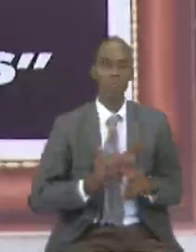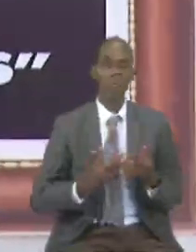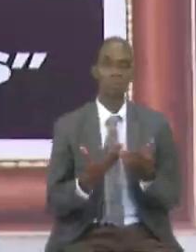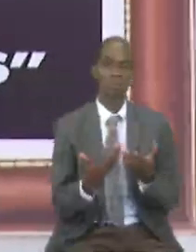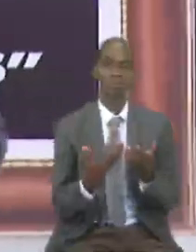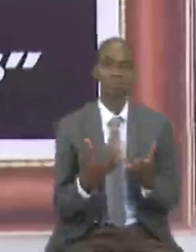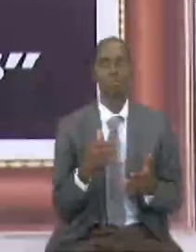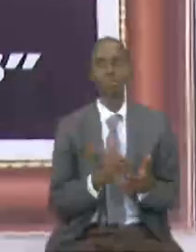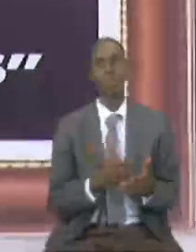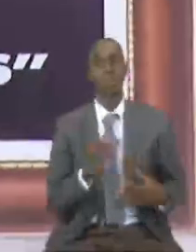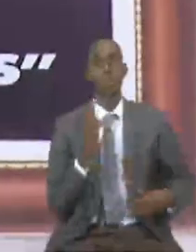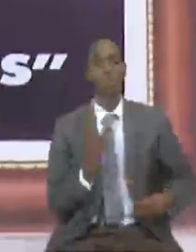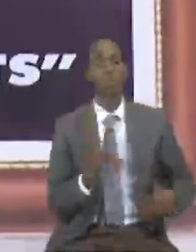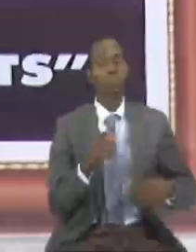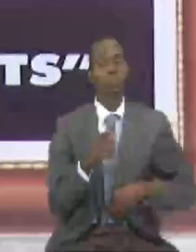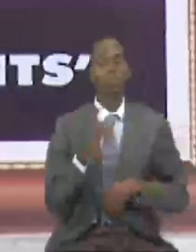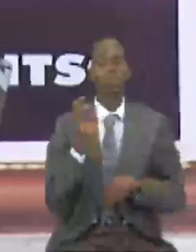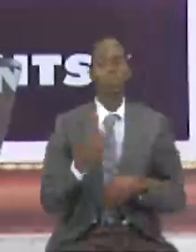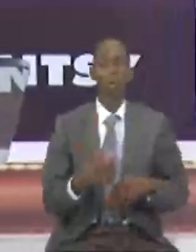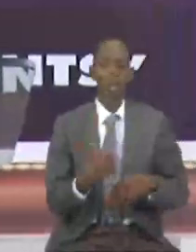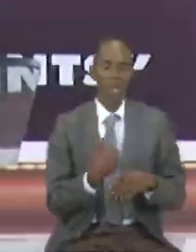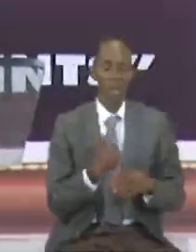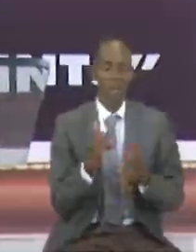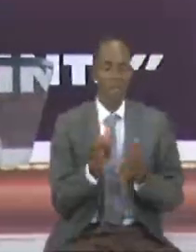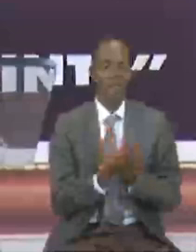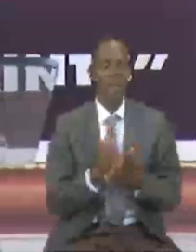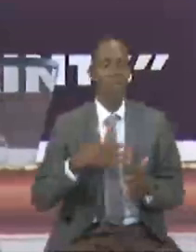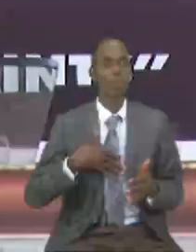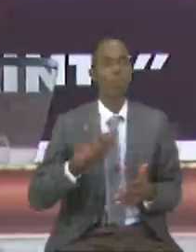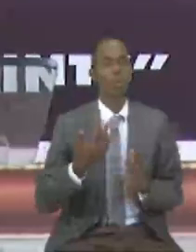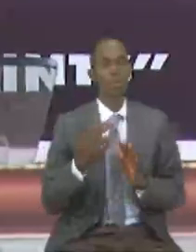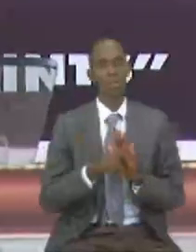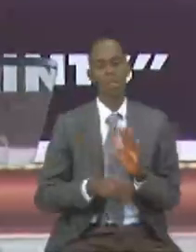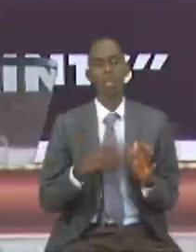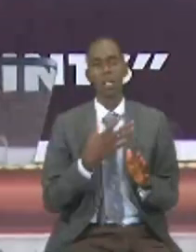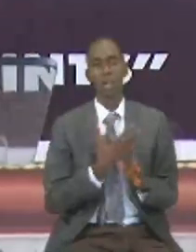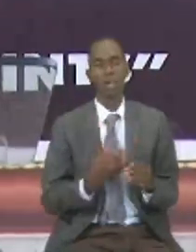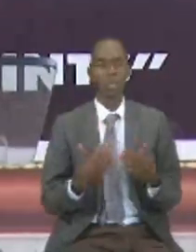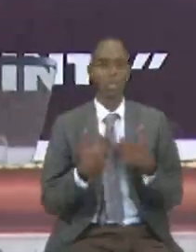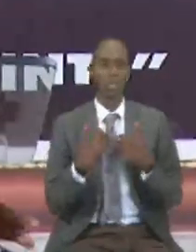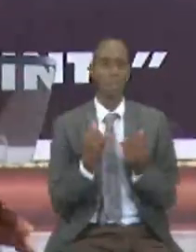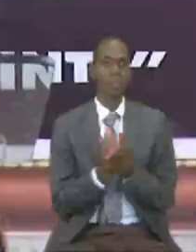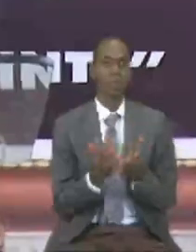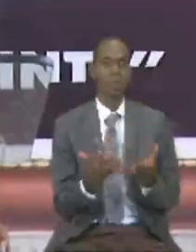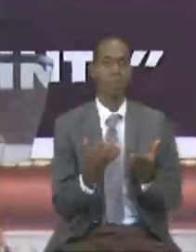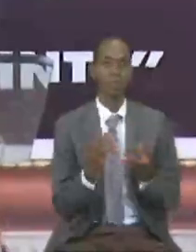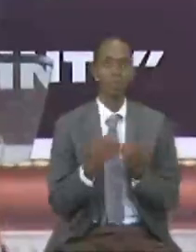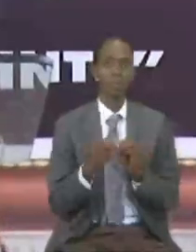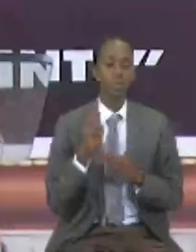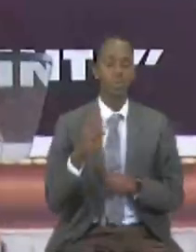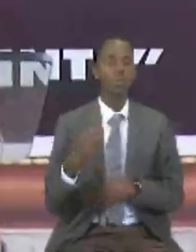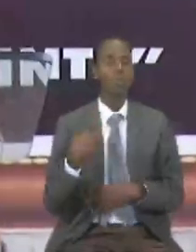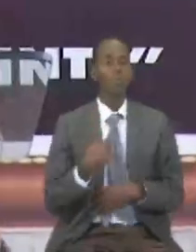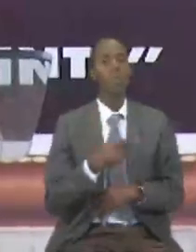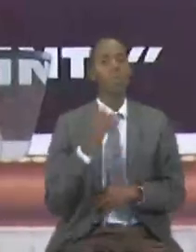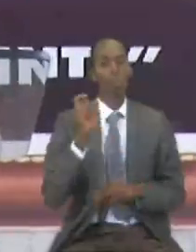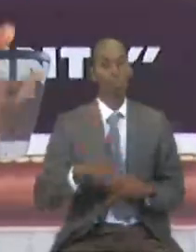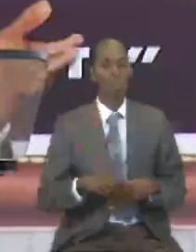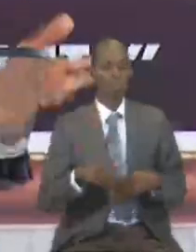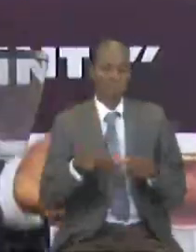porter le fruit. Ce n'est pas quelqu'un qui ne s'intéresse pas à porter le fruit, ne va pas porter ça. Il faut cette volonté et ce désir. Deux, nous